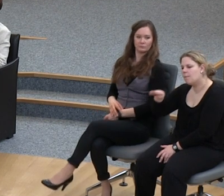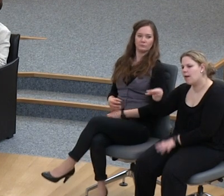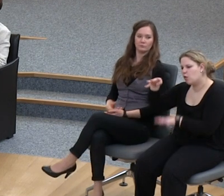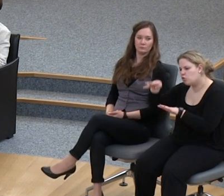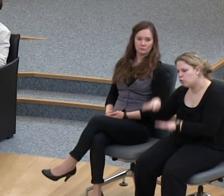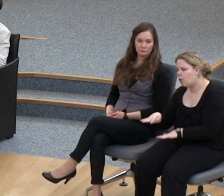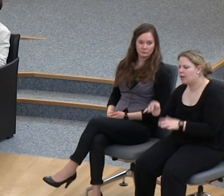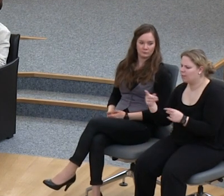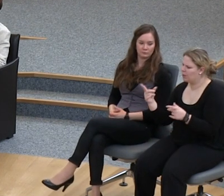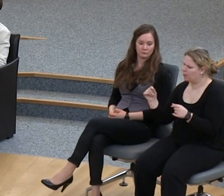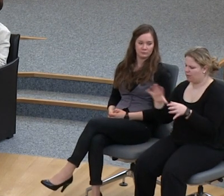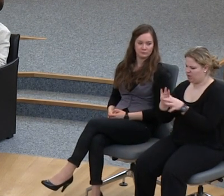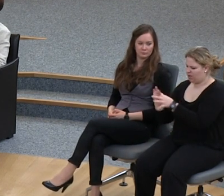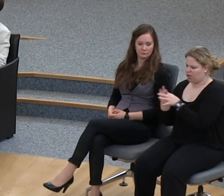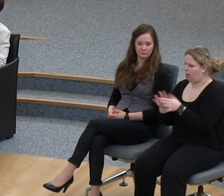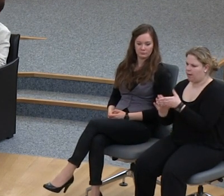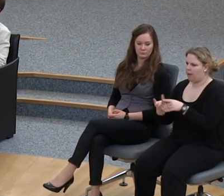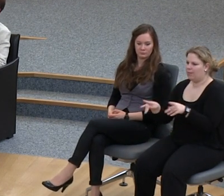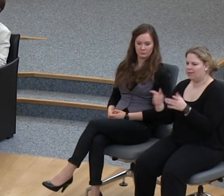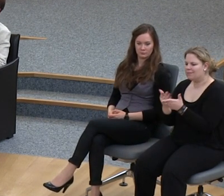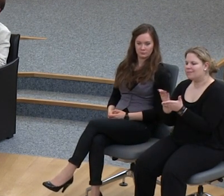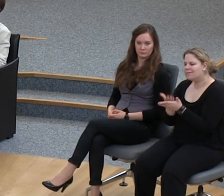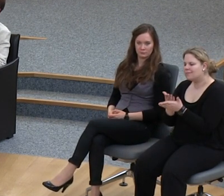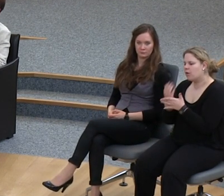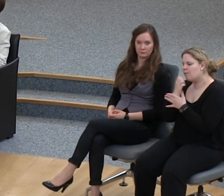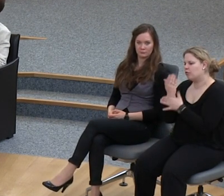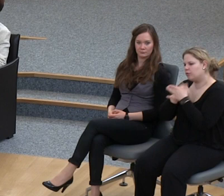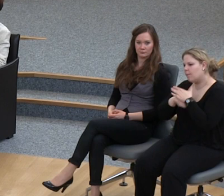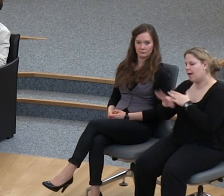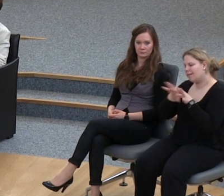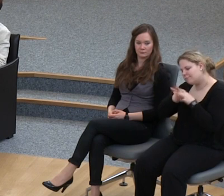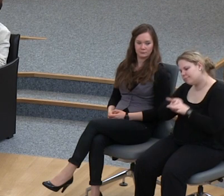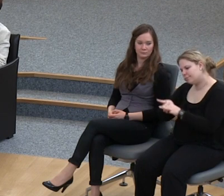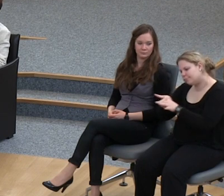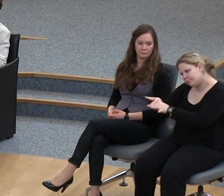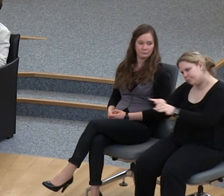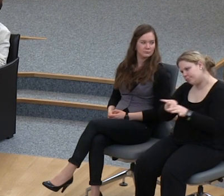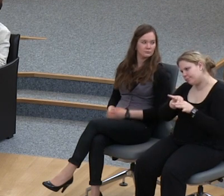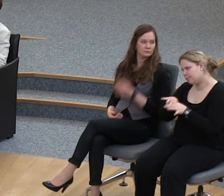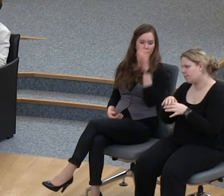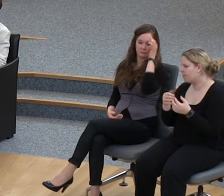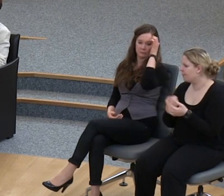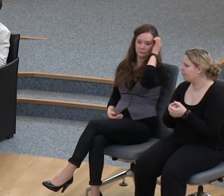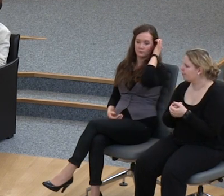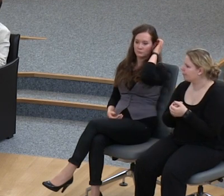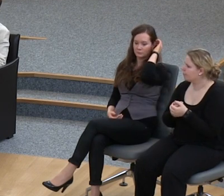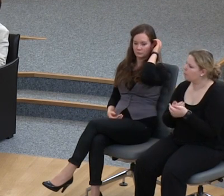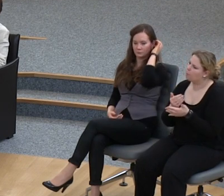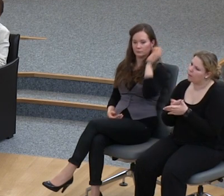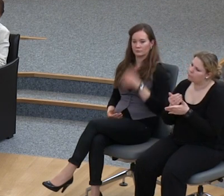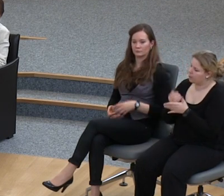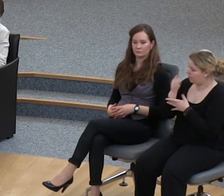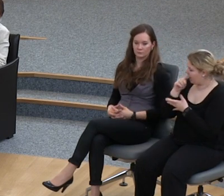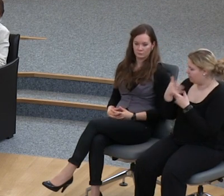die sozusagen auch weiterzuentwickeln, dass Pflege allgemein nicht einschließt, dass